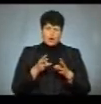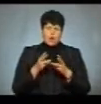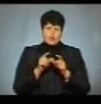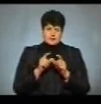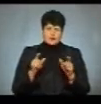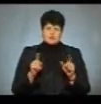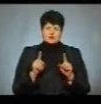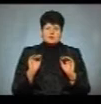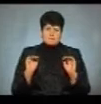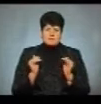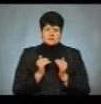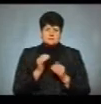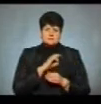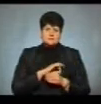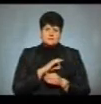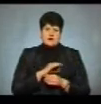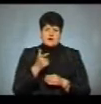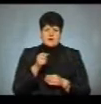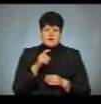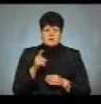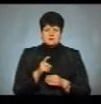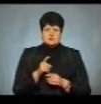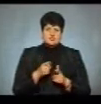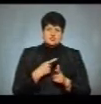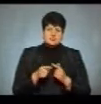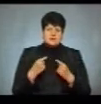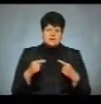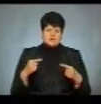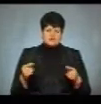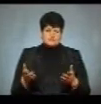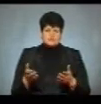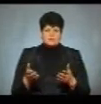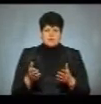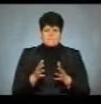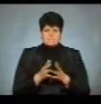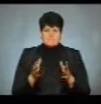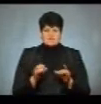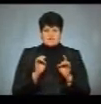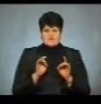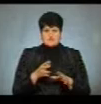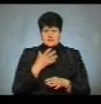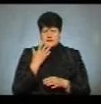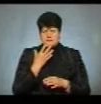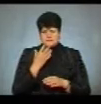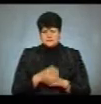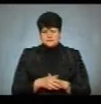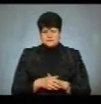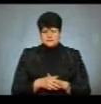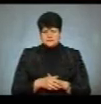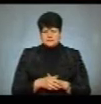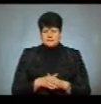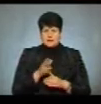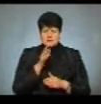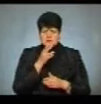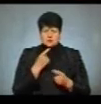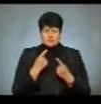щоб зменше споживали газу чи іншої продукції, а більше віддавали теплоносія. І також під час